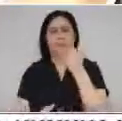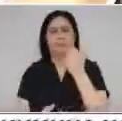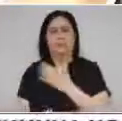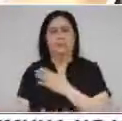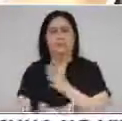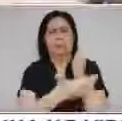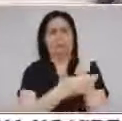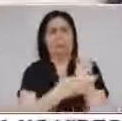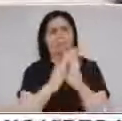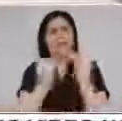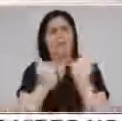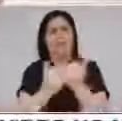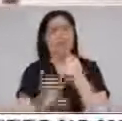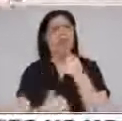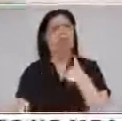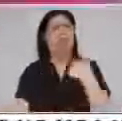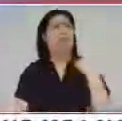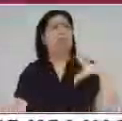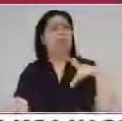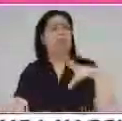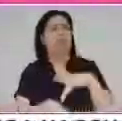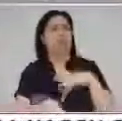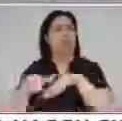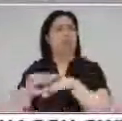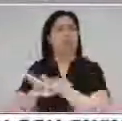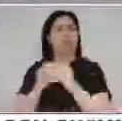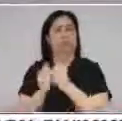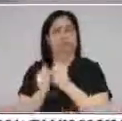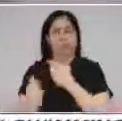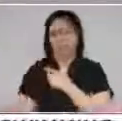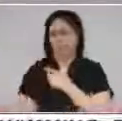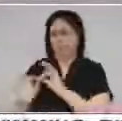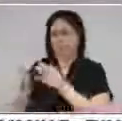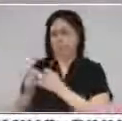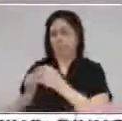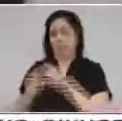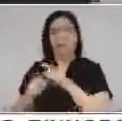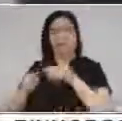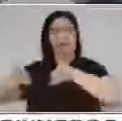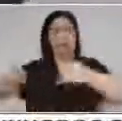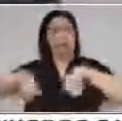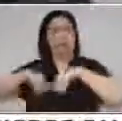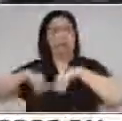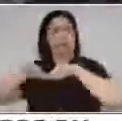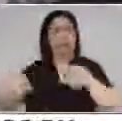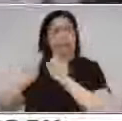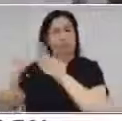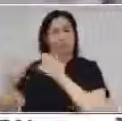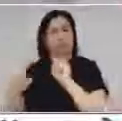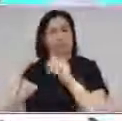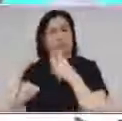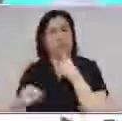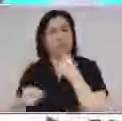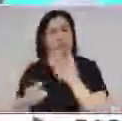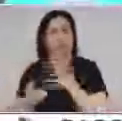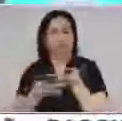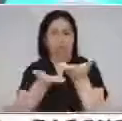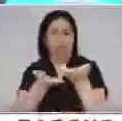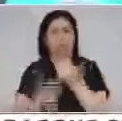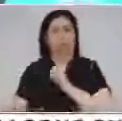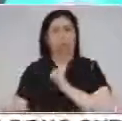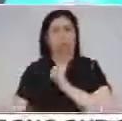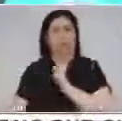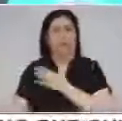unang-una, in danger ang buhay ng mga namamalimos dyan sa karsada. Unang-una, yung usok na tapos may dala-dala pang mga bata